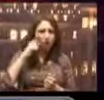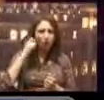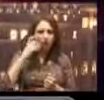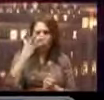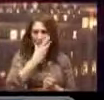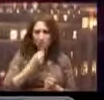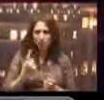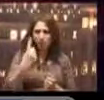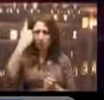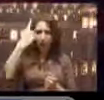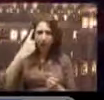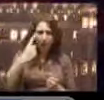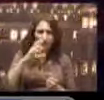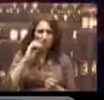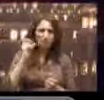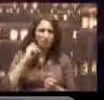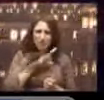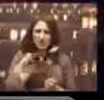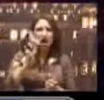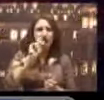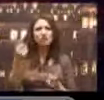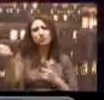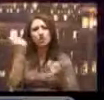شكلهم كلهم مجرمات دعاره.